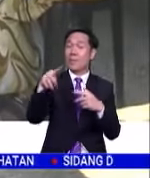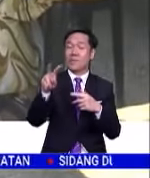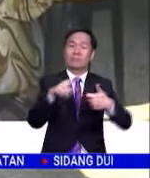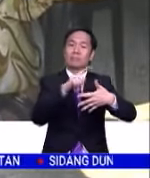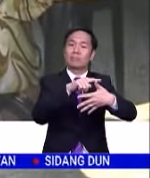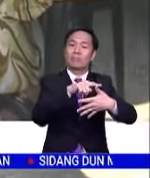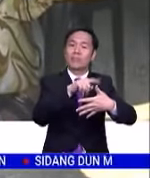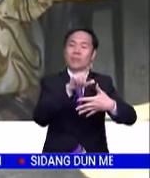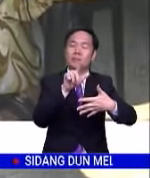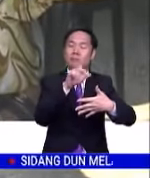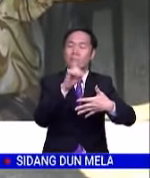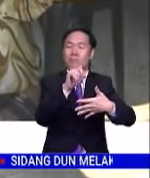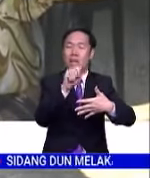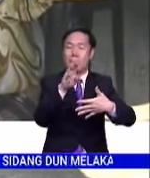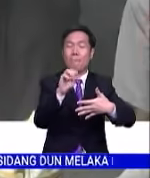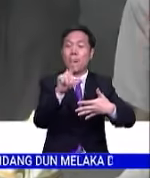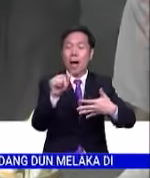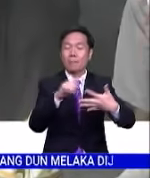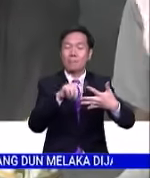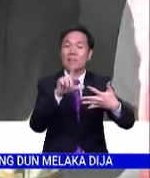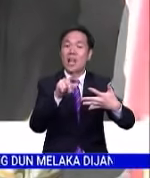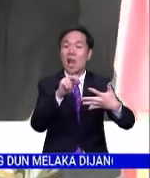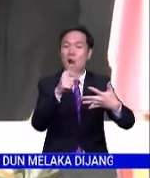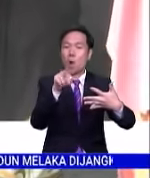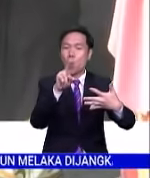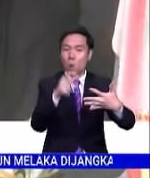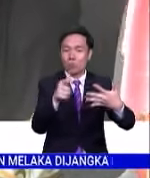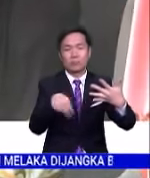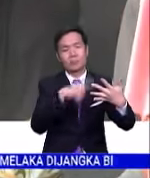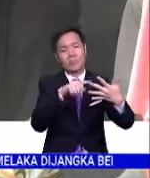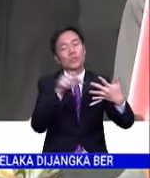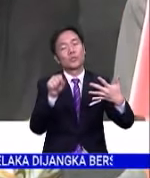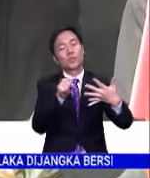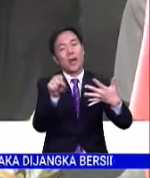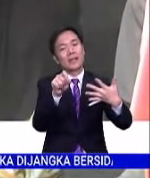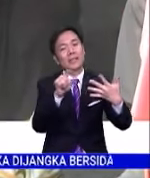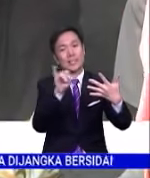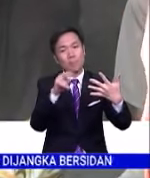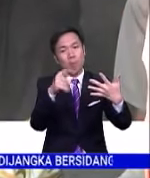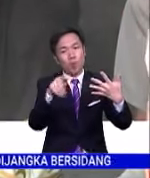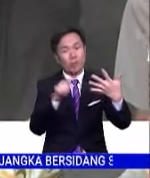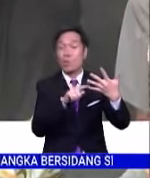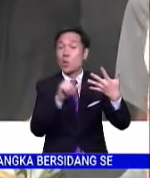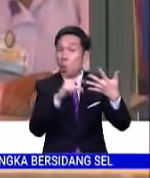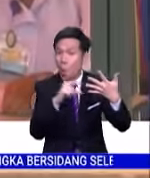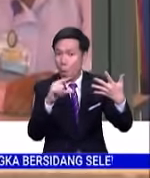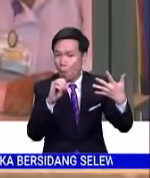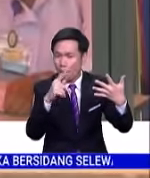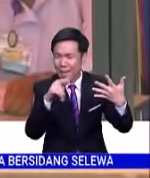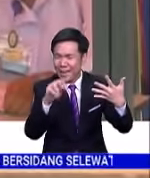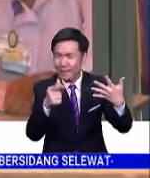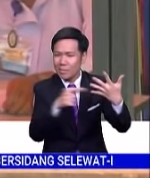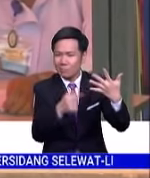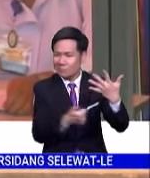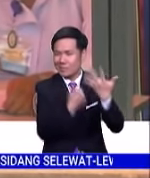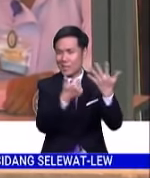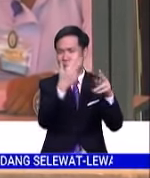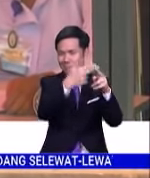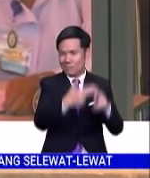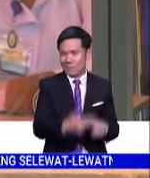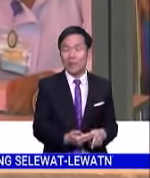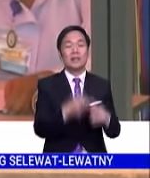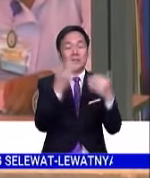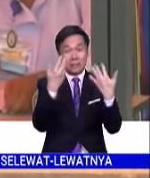Selama, Lenggong, Beruas, Felkra, Seberang Perak, Sungai Siput dan Gopeng. Jelas Akmal Kamarudin, selepas